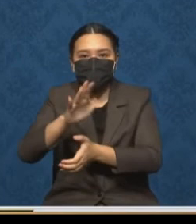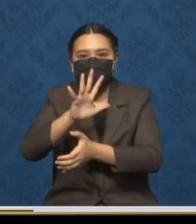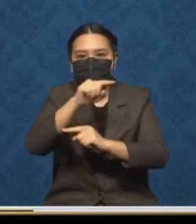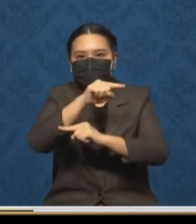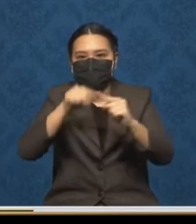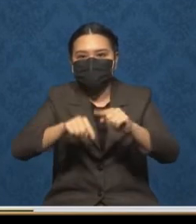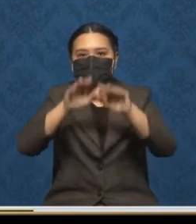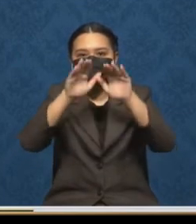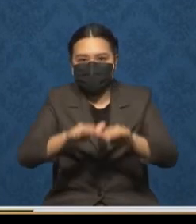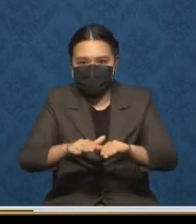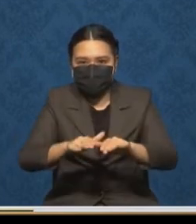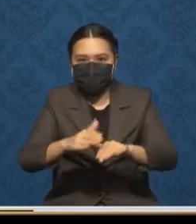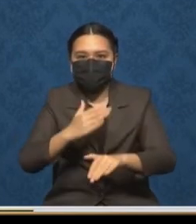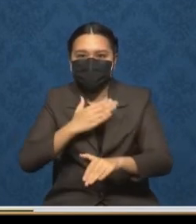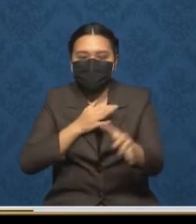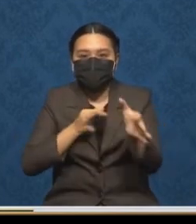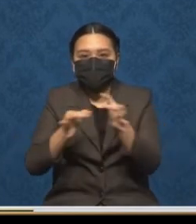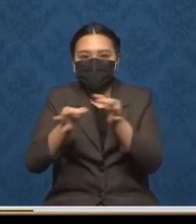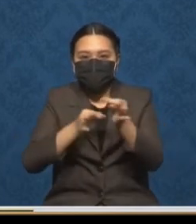ครับก็เป็สิ่ที่ผมได้พิภายท่ประทานครั